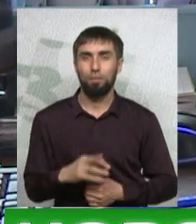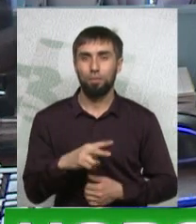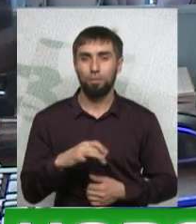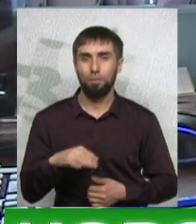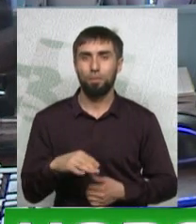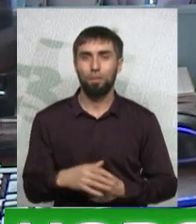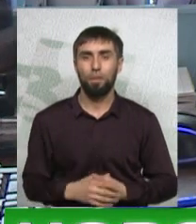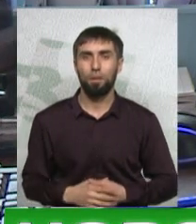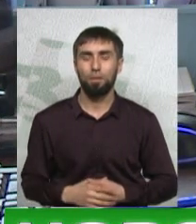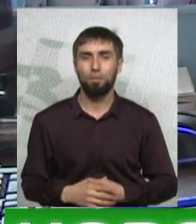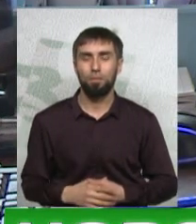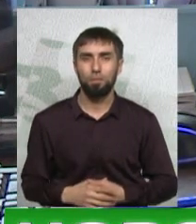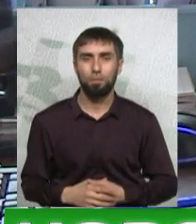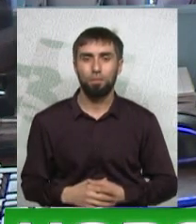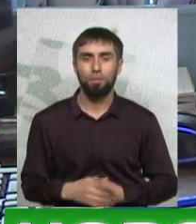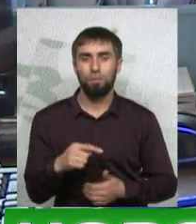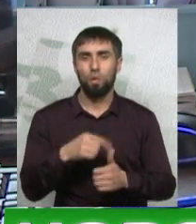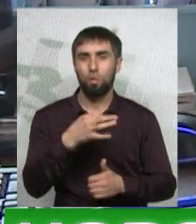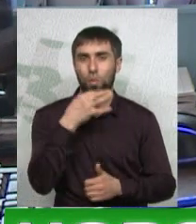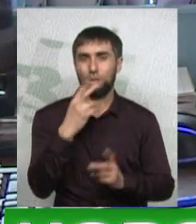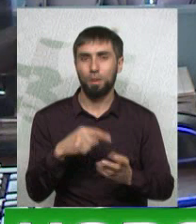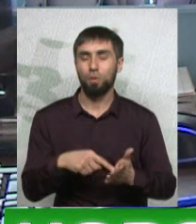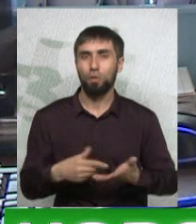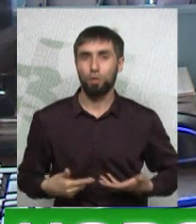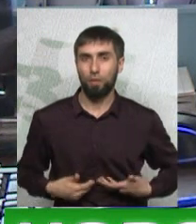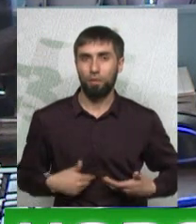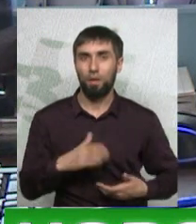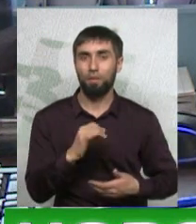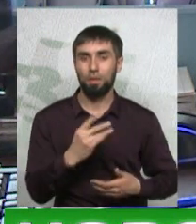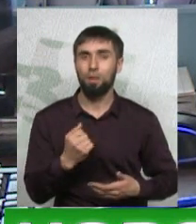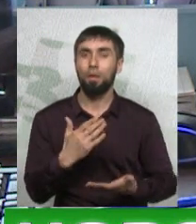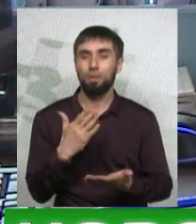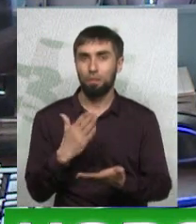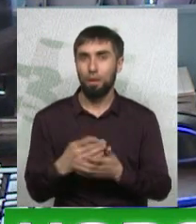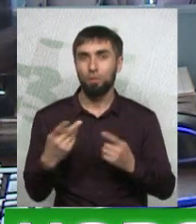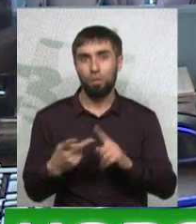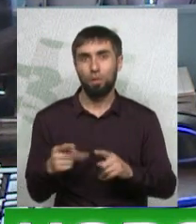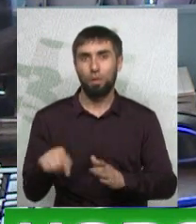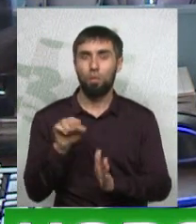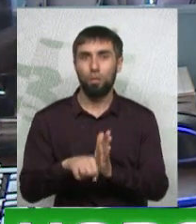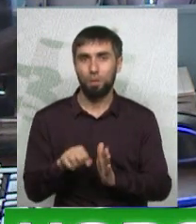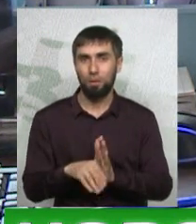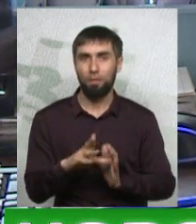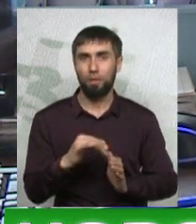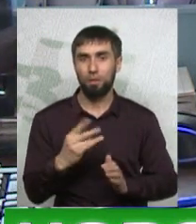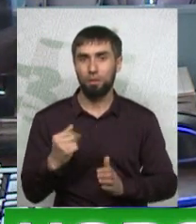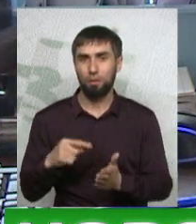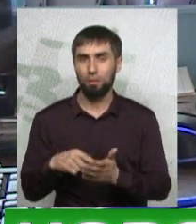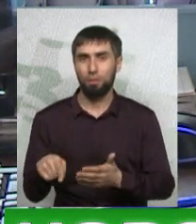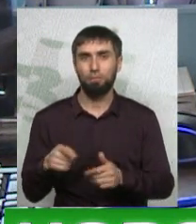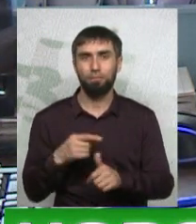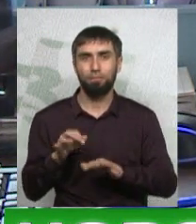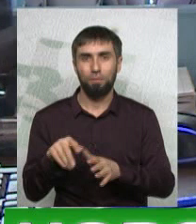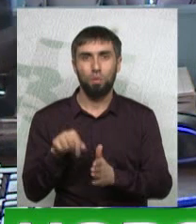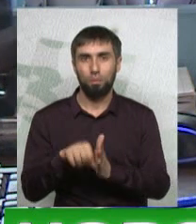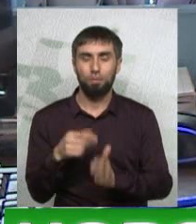полиомиелит, ОПВ капельки, как мы говорим, розовенькие такие. Вот, есть инактивированная, то есть убитая. Ее